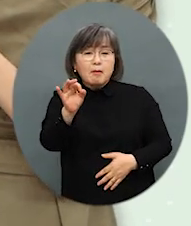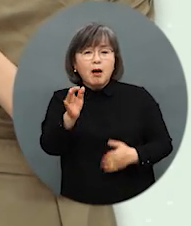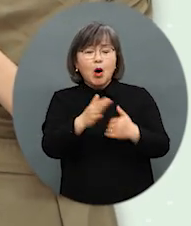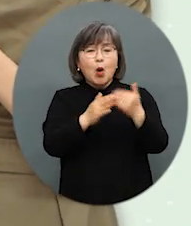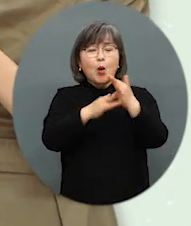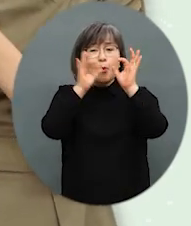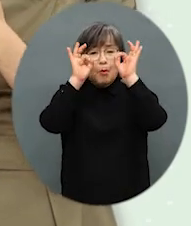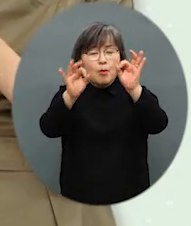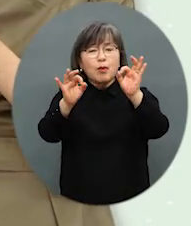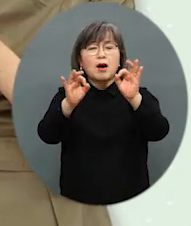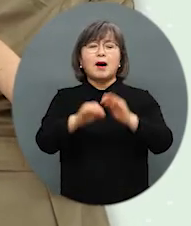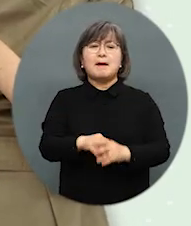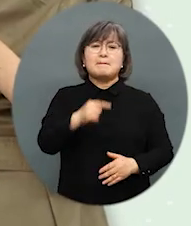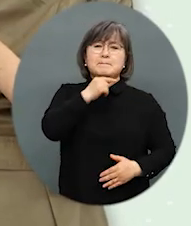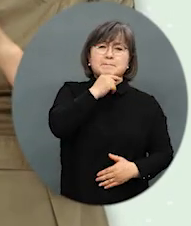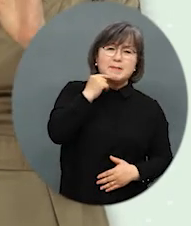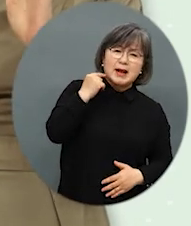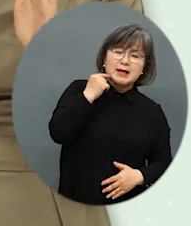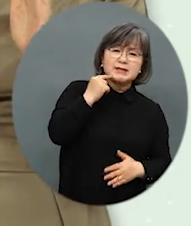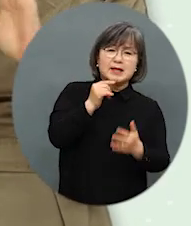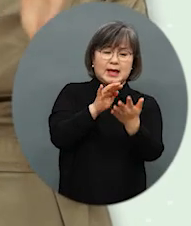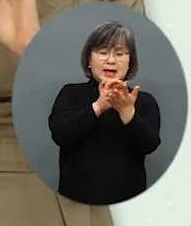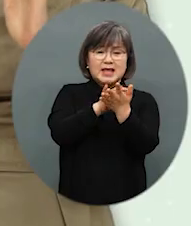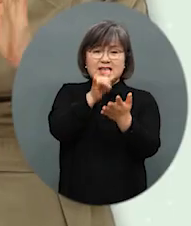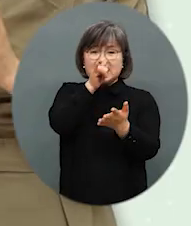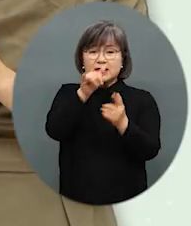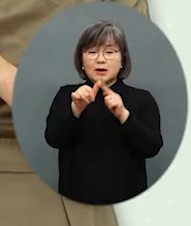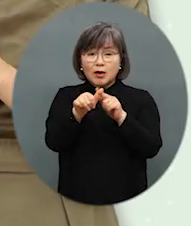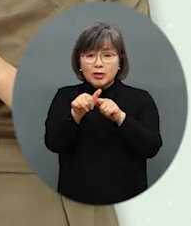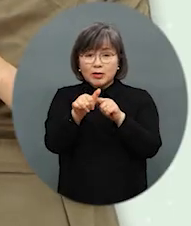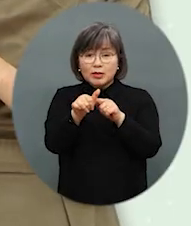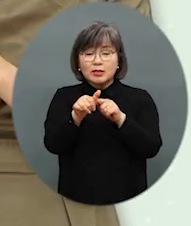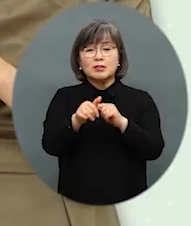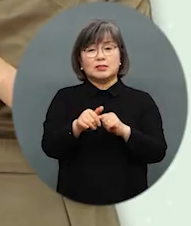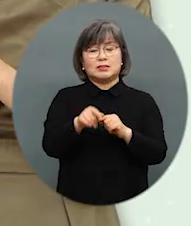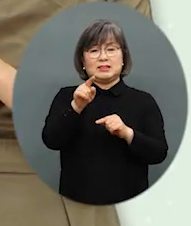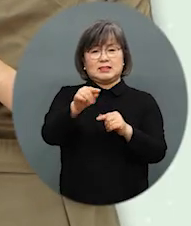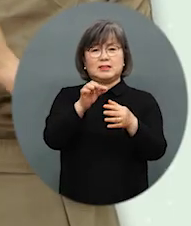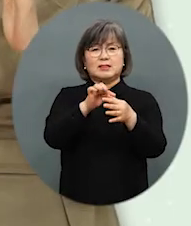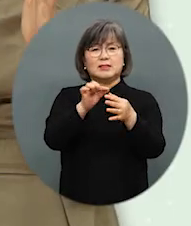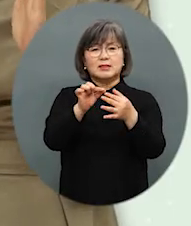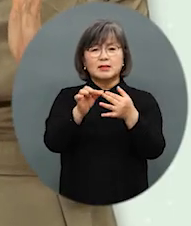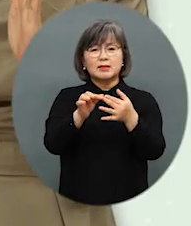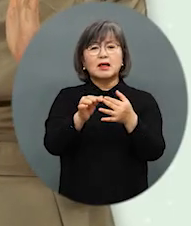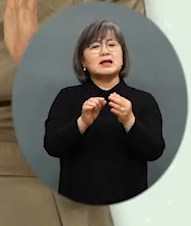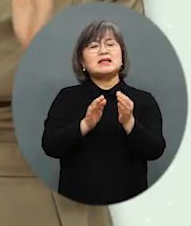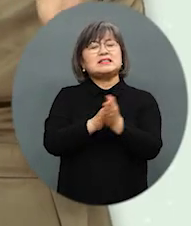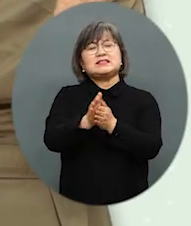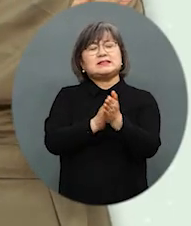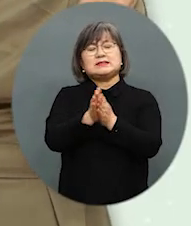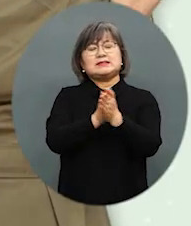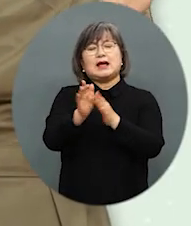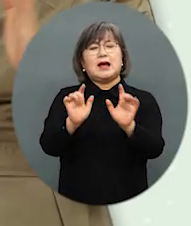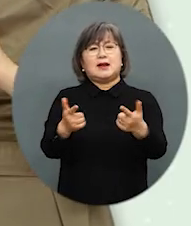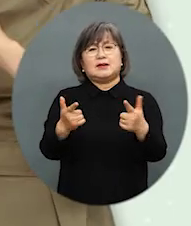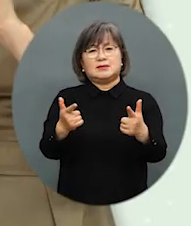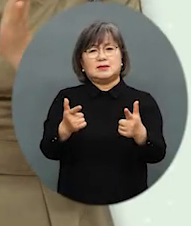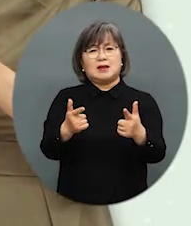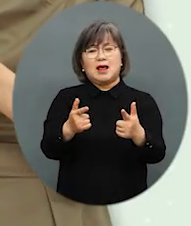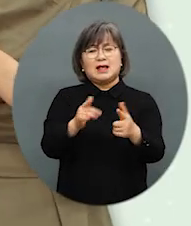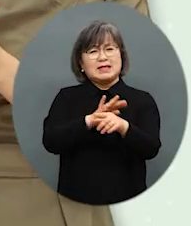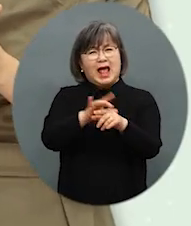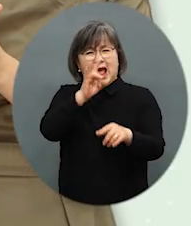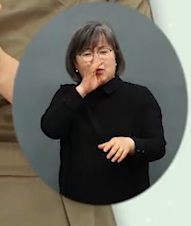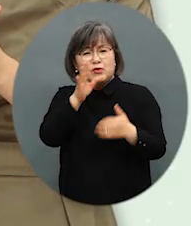자, 손을 보세요. 빨간색 부분으로 칠해져 있는 부분 있죠? 이 부분은 대부분 씻기지